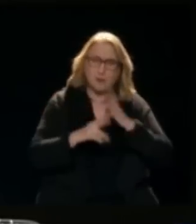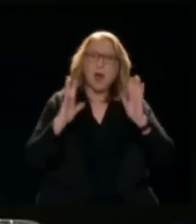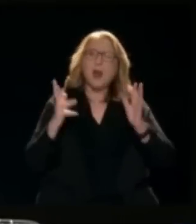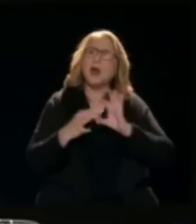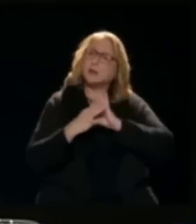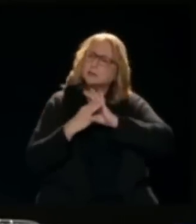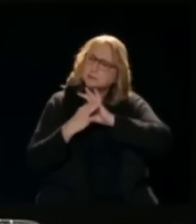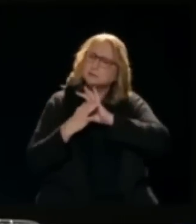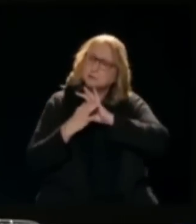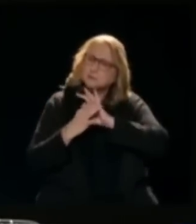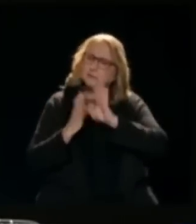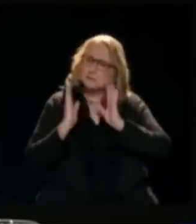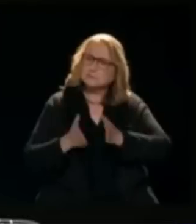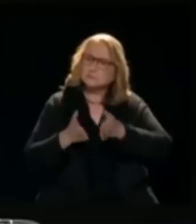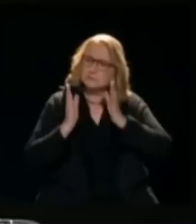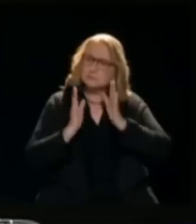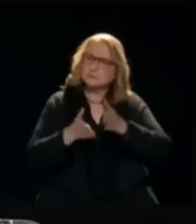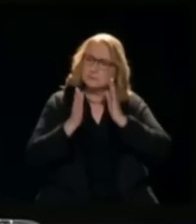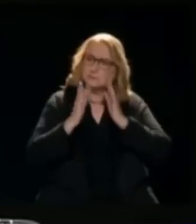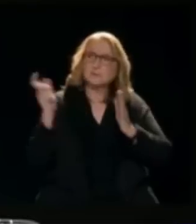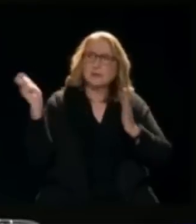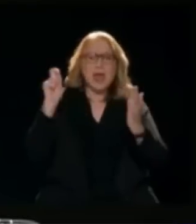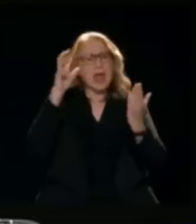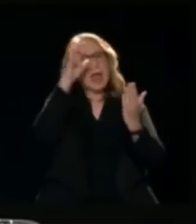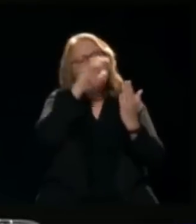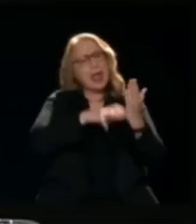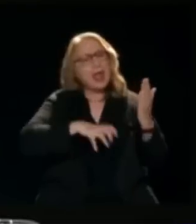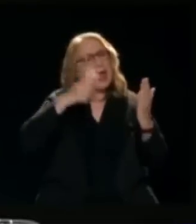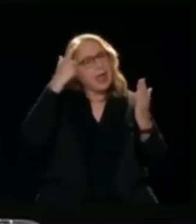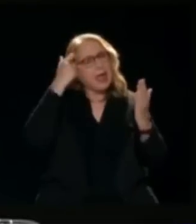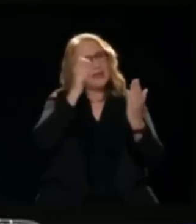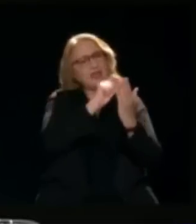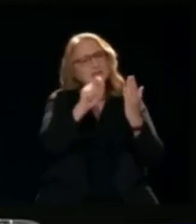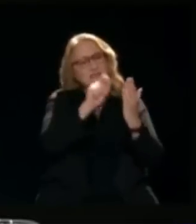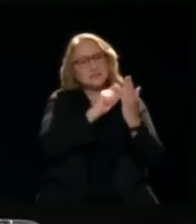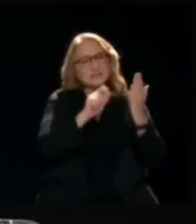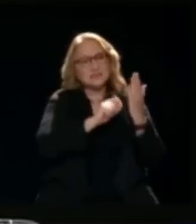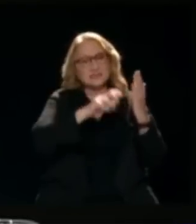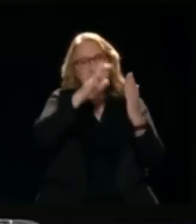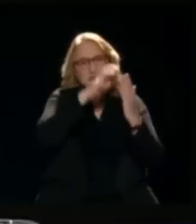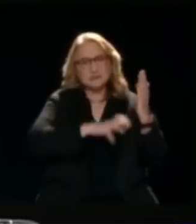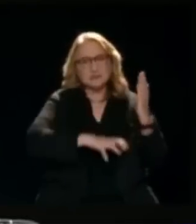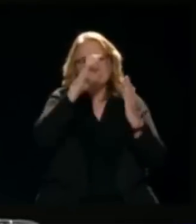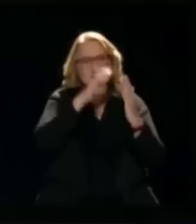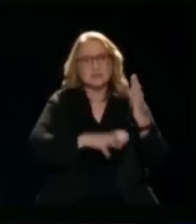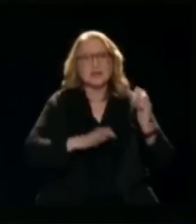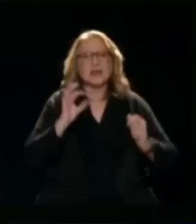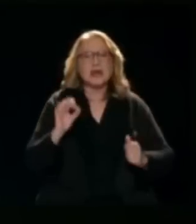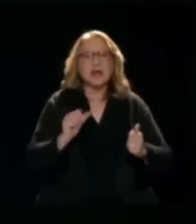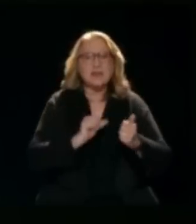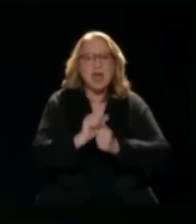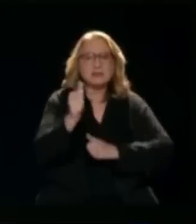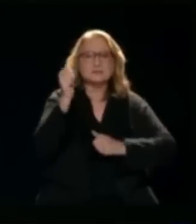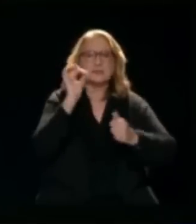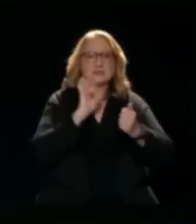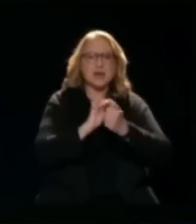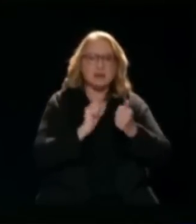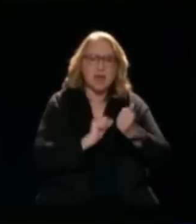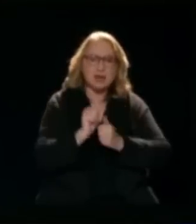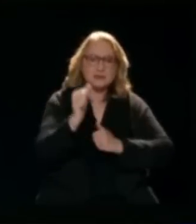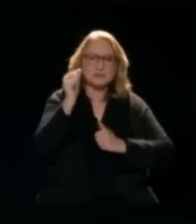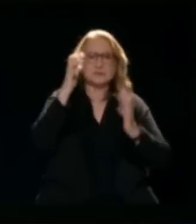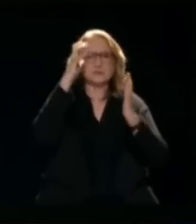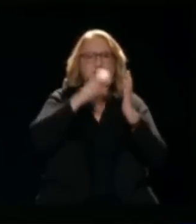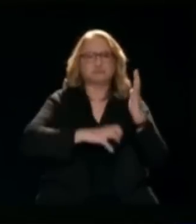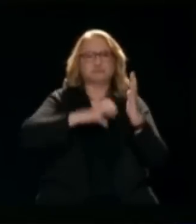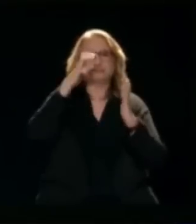επιγραμματικά στις εκθέσεις της Ευρωπαϊκής Ένωσης του εξαμήνου, κάθε εξαμήνου. Λέτε δηλαδή ότι μπορεί να μην έχουμε νέα